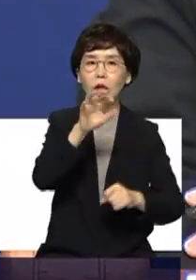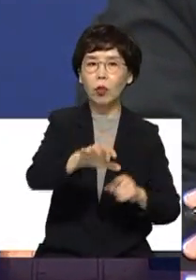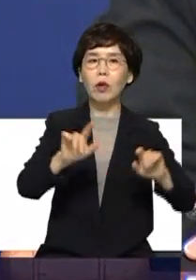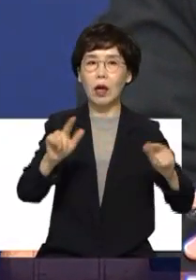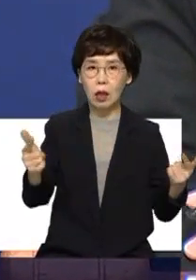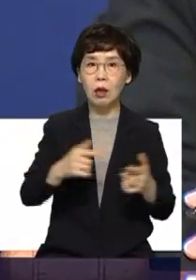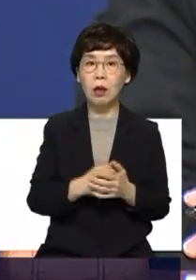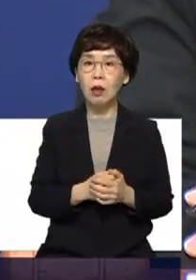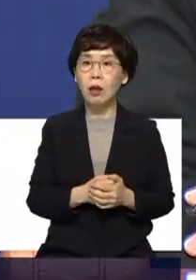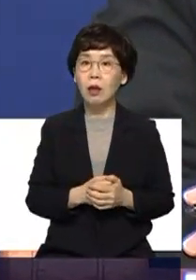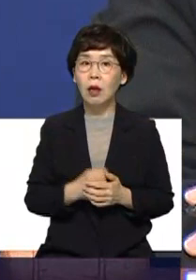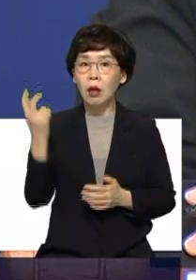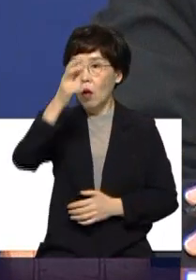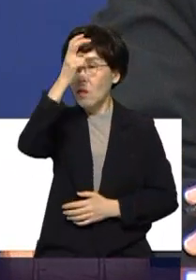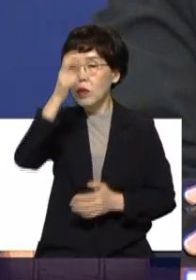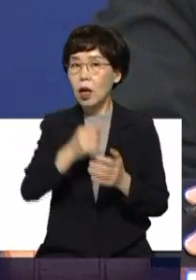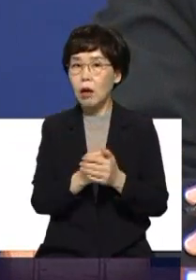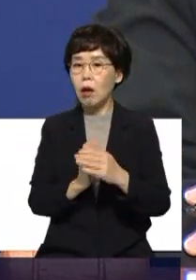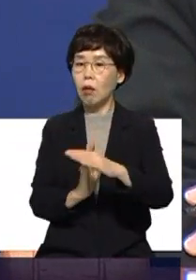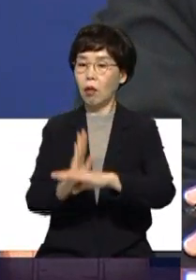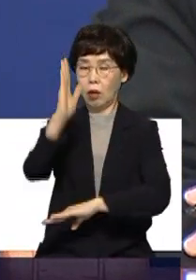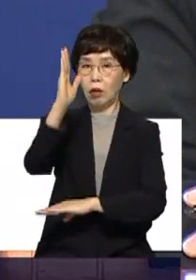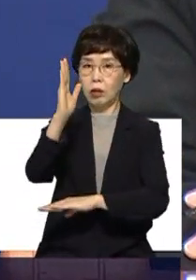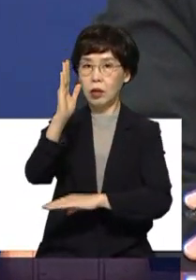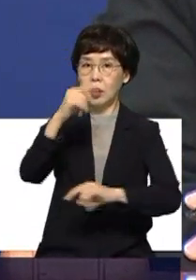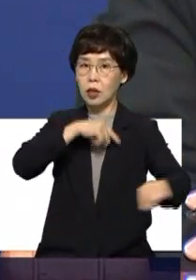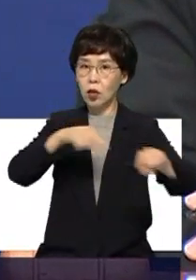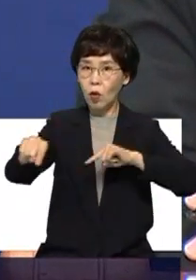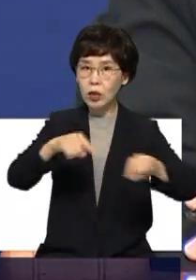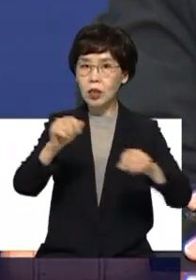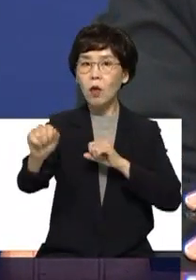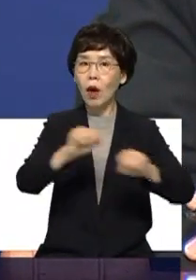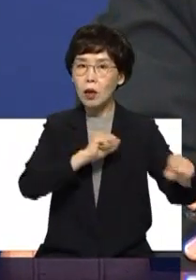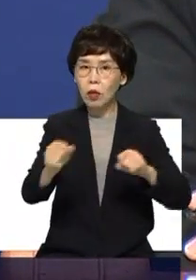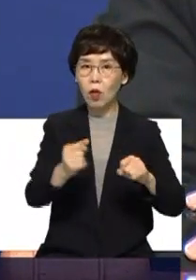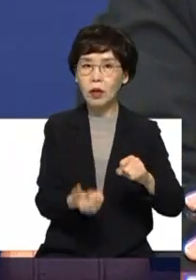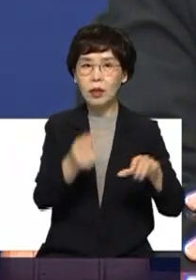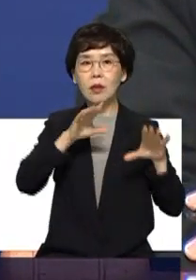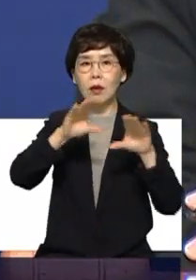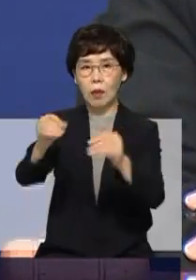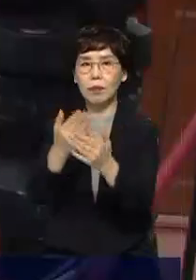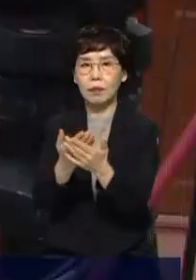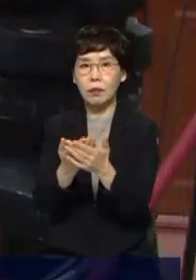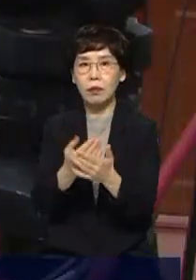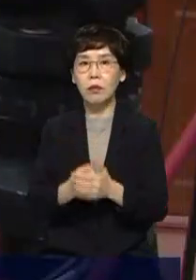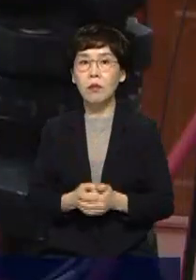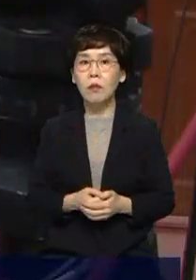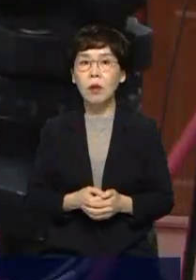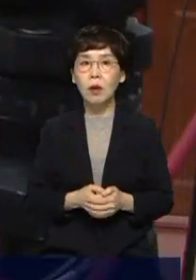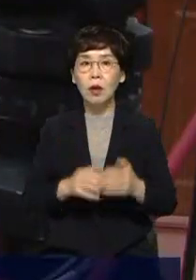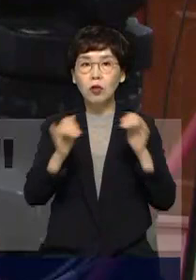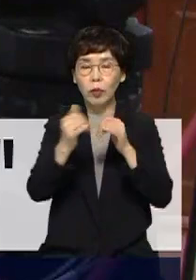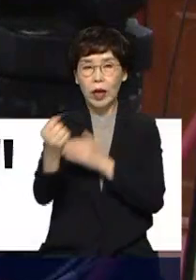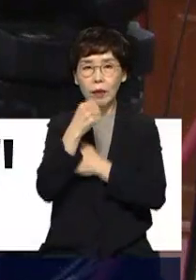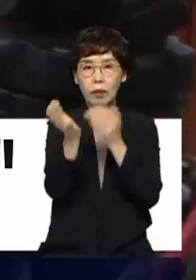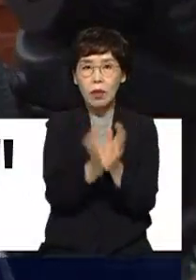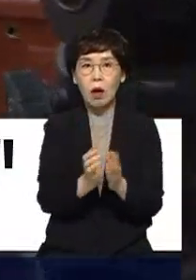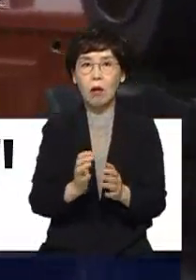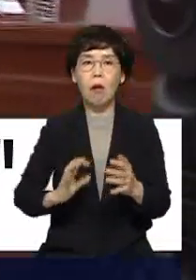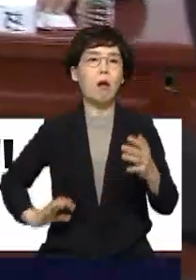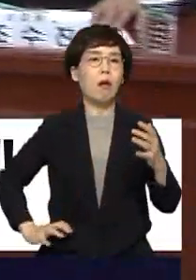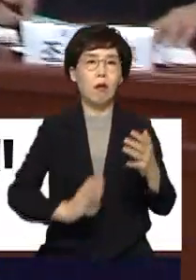아닙니다. 검찰의 도를 넘은 정치 개입을 즉각 중단해 주기 바랍니다. 국민의힘은